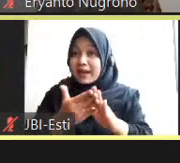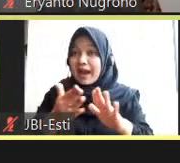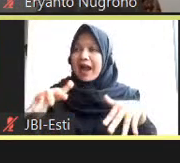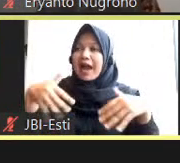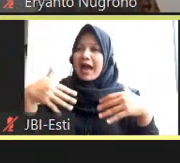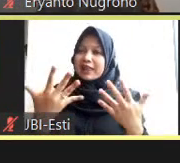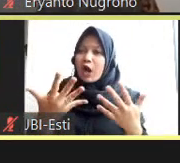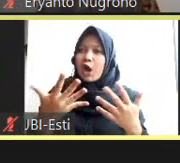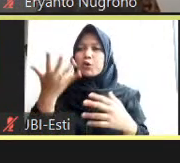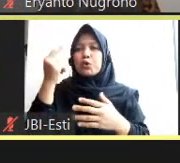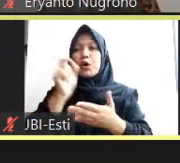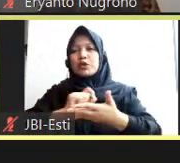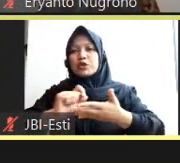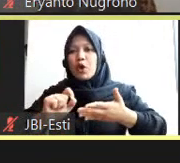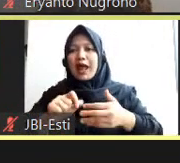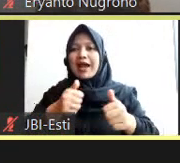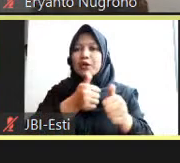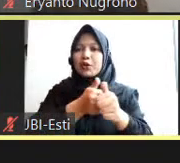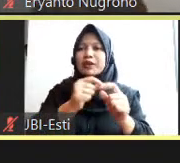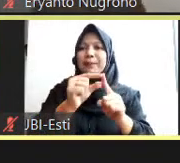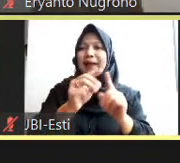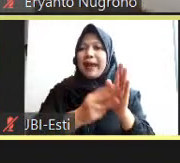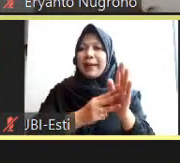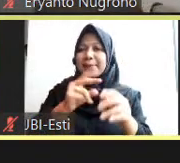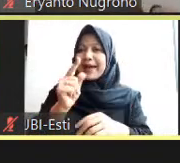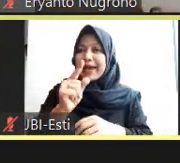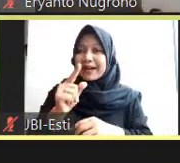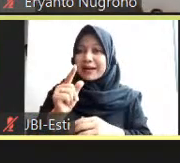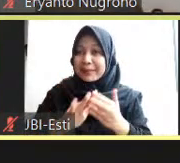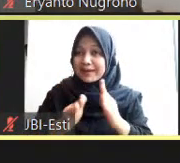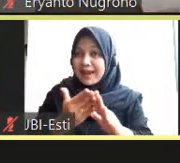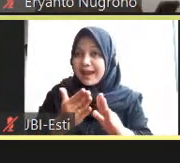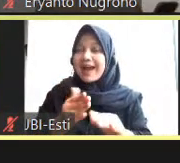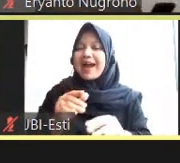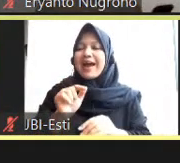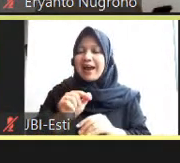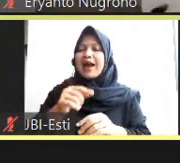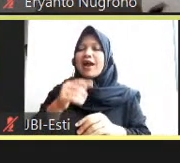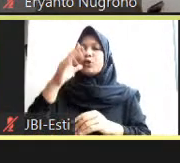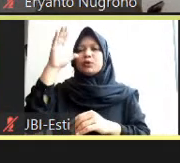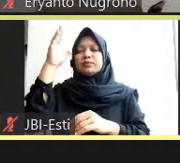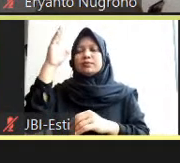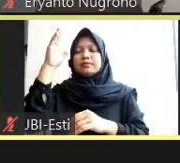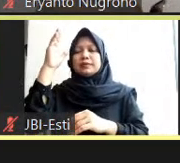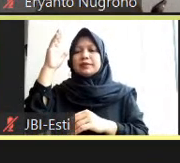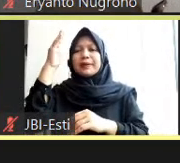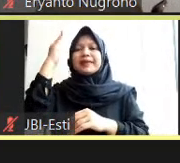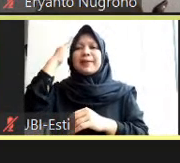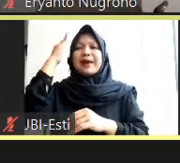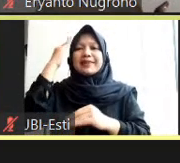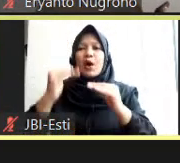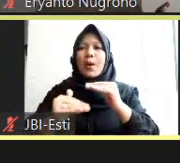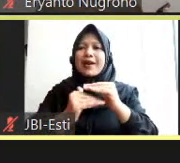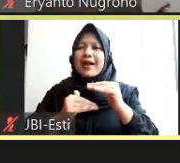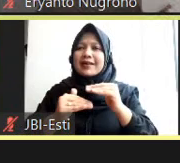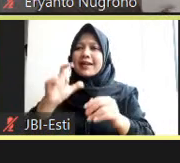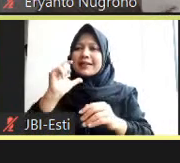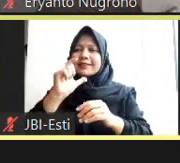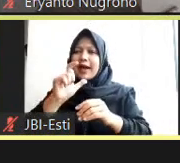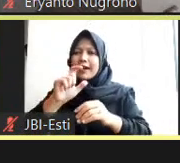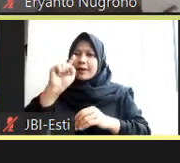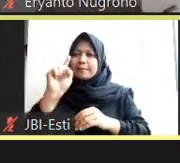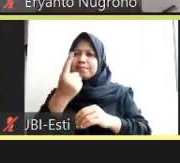Jadi untuk pengetahuan-pengetahuan dasar para penolongan pertama itu udah kita kantongin sebelum kita turun ke